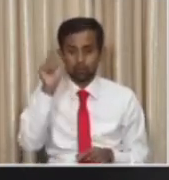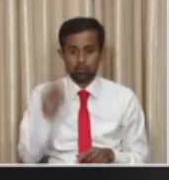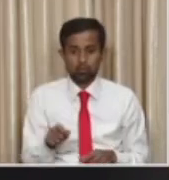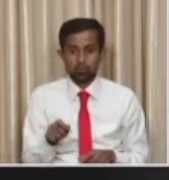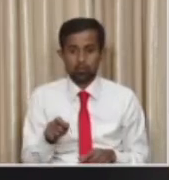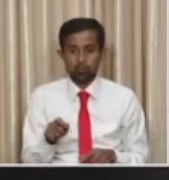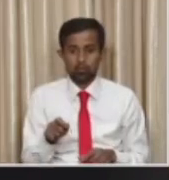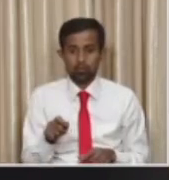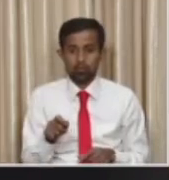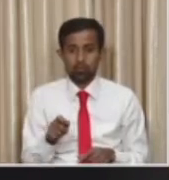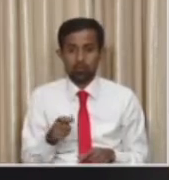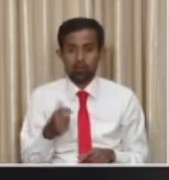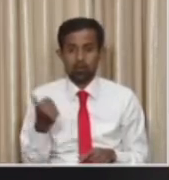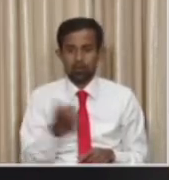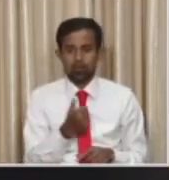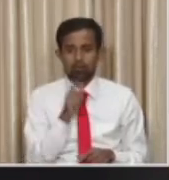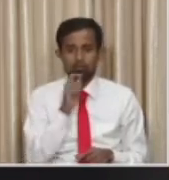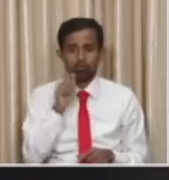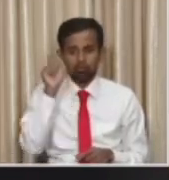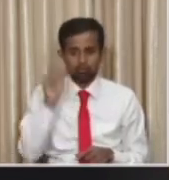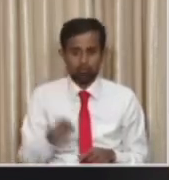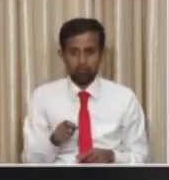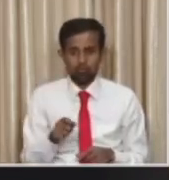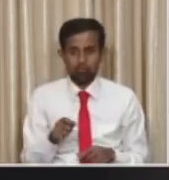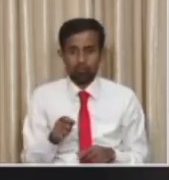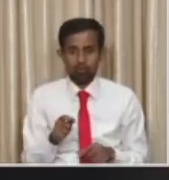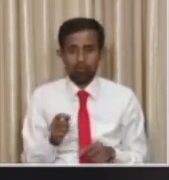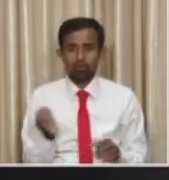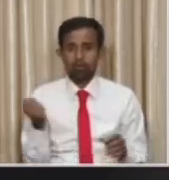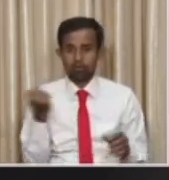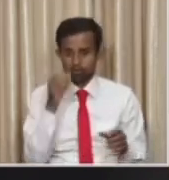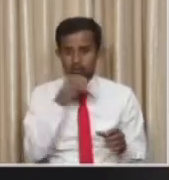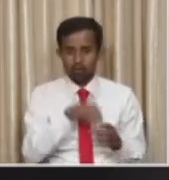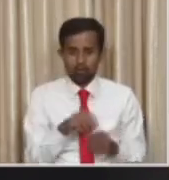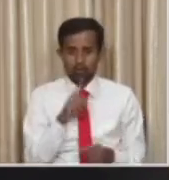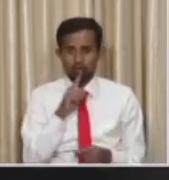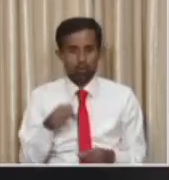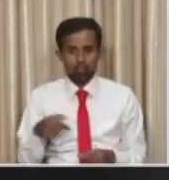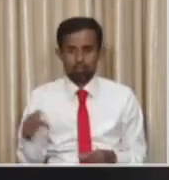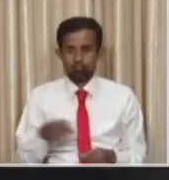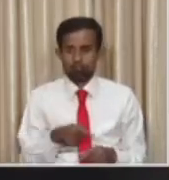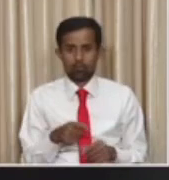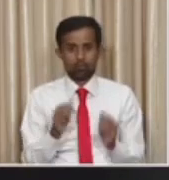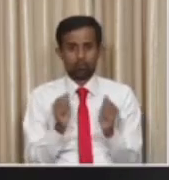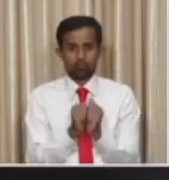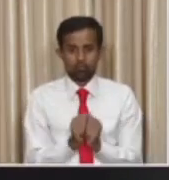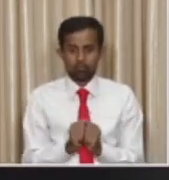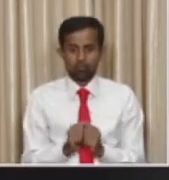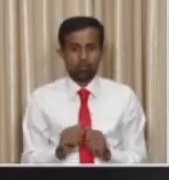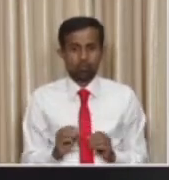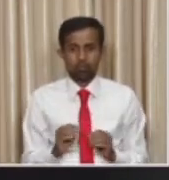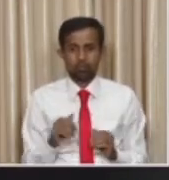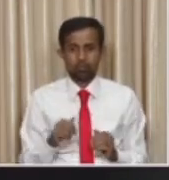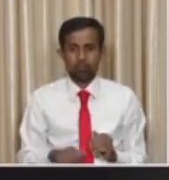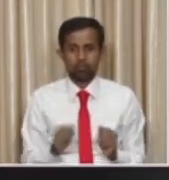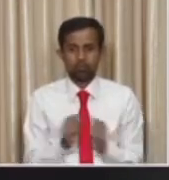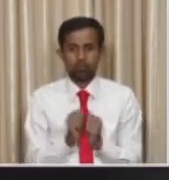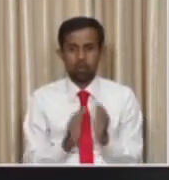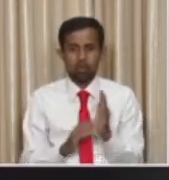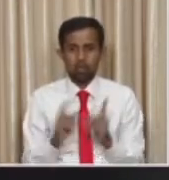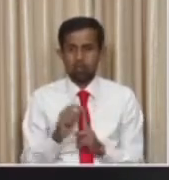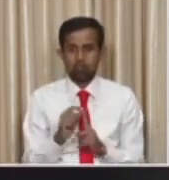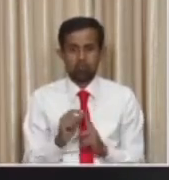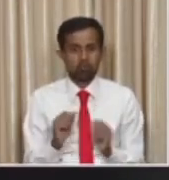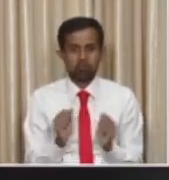රෙකෝඩ ජජස් සපත් කරනවා කියලා යෝජනාවක් ඉදිරිපත් වුණා. අද වෙනකන් ඒ ගැන කටයුත්තක් තාම මං හිතන්නේ ඇමතුමනි